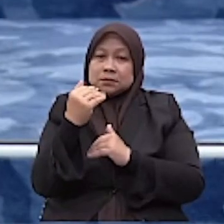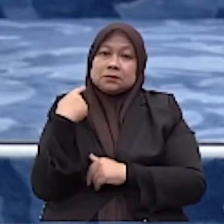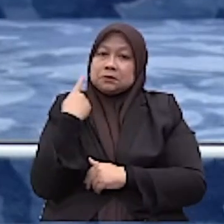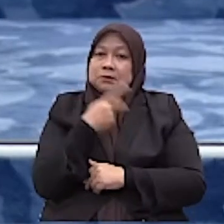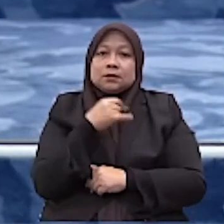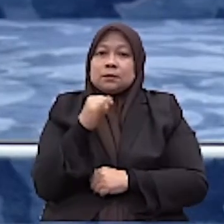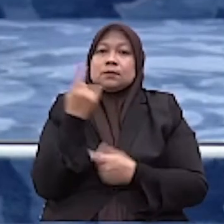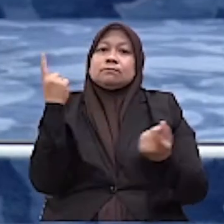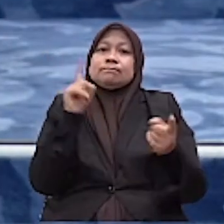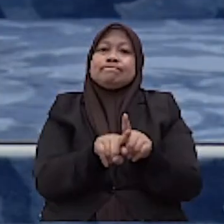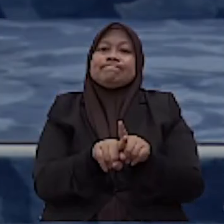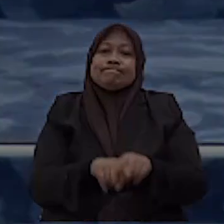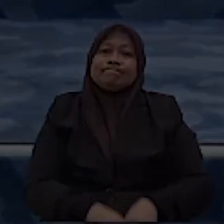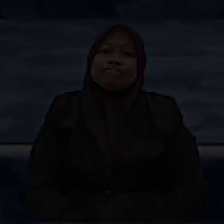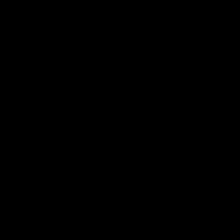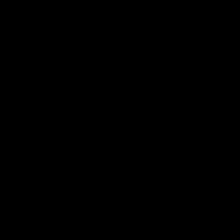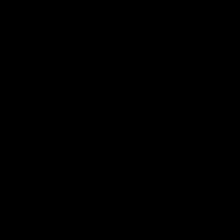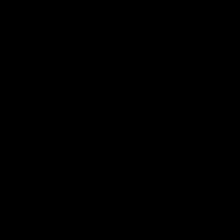dipersetujui lagi